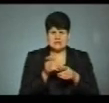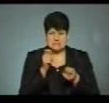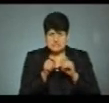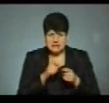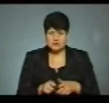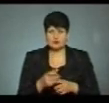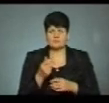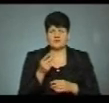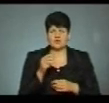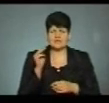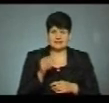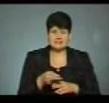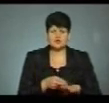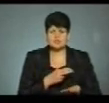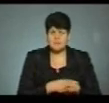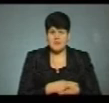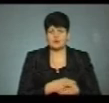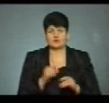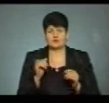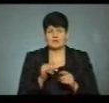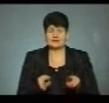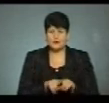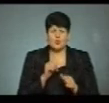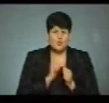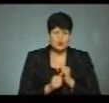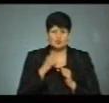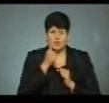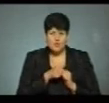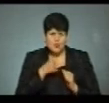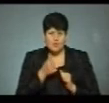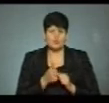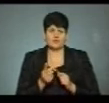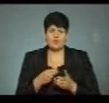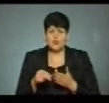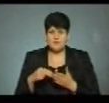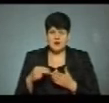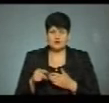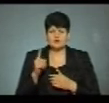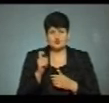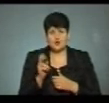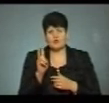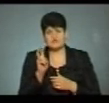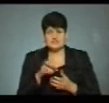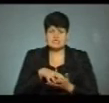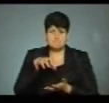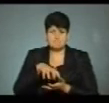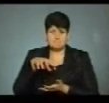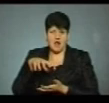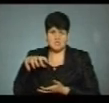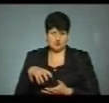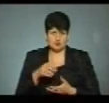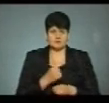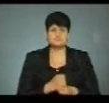понад 1500 в'язаних шкарпеток, а також щороку до Великодніх свят закуповують 100-200 пасок, розповів Володимир